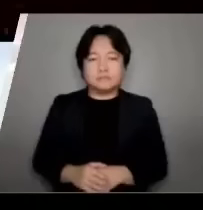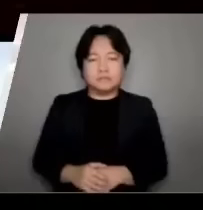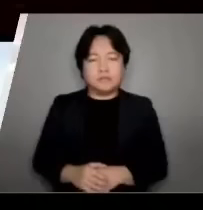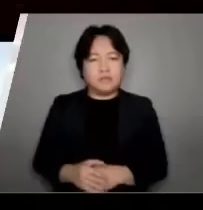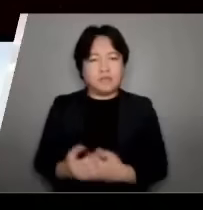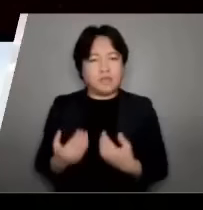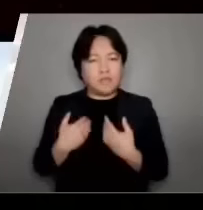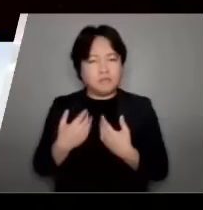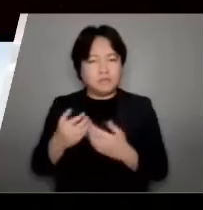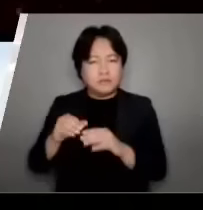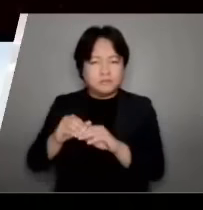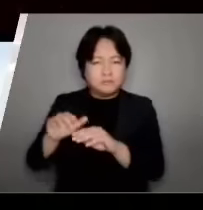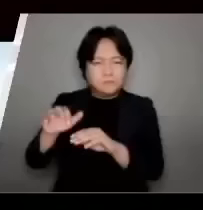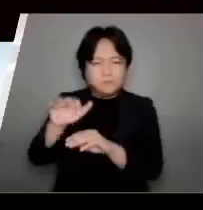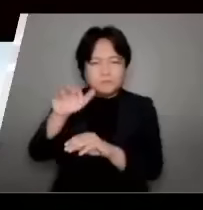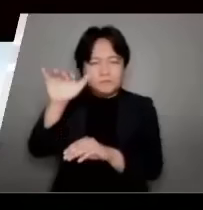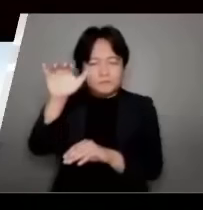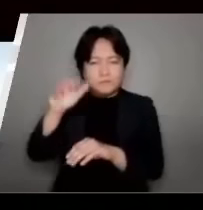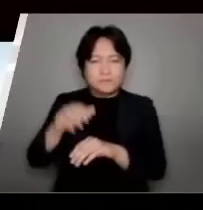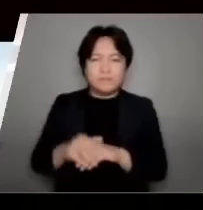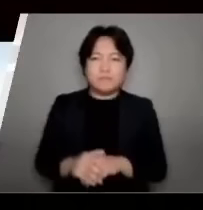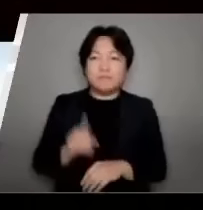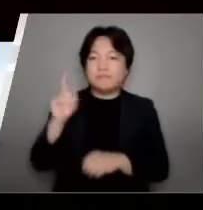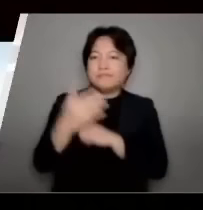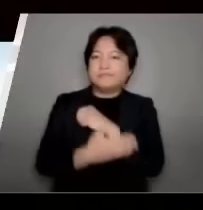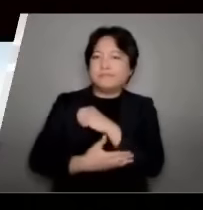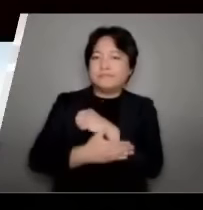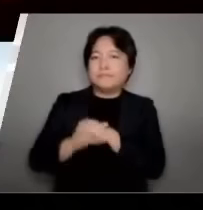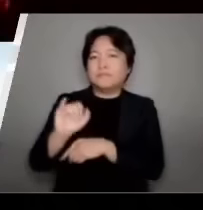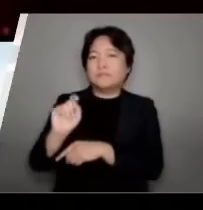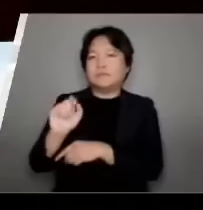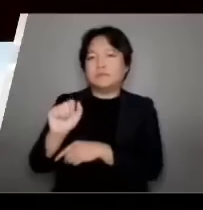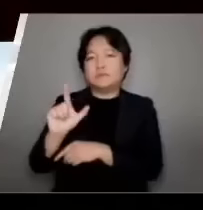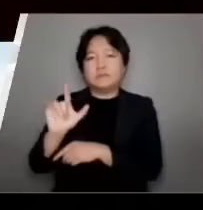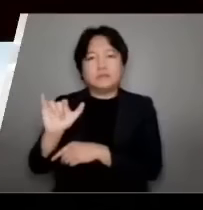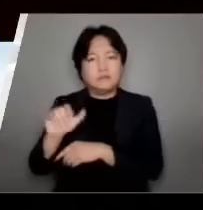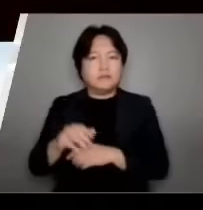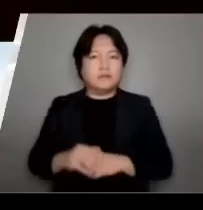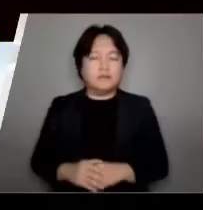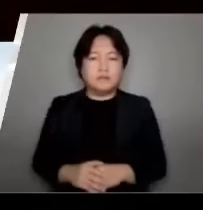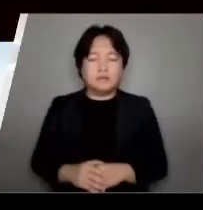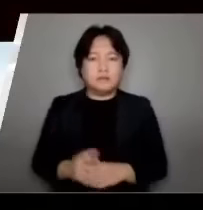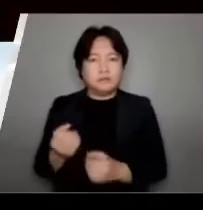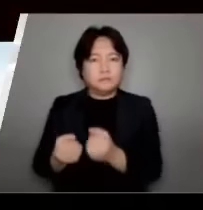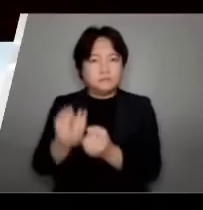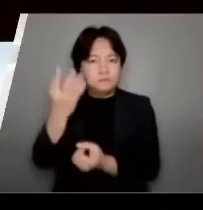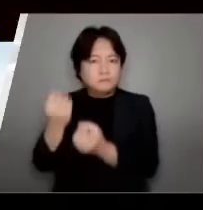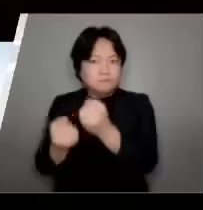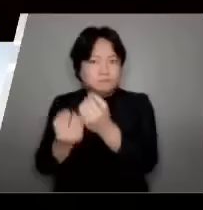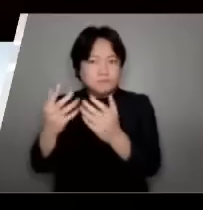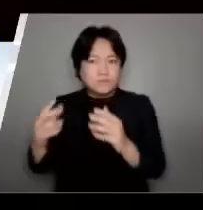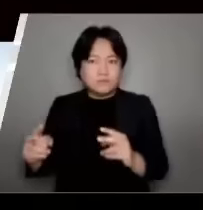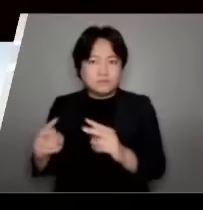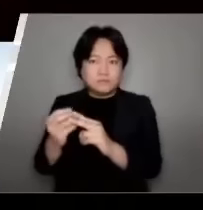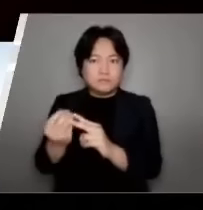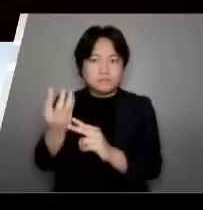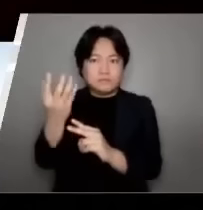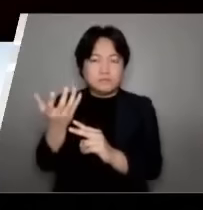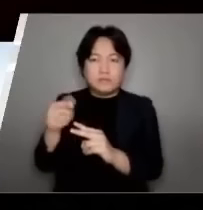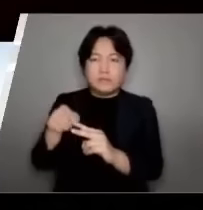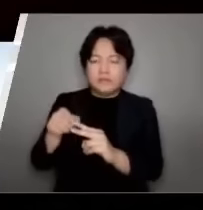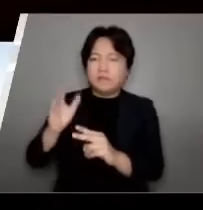Isang Mount Etna sa mga pinakaaktibong bulkan sa mundo. Ang mga pagsabog ng bulkan nakatala sa kasaysayan simula pa